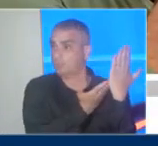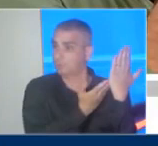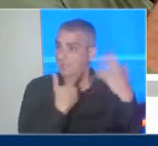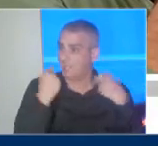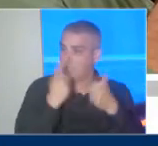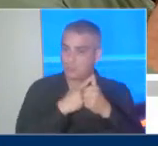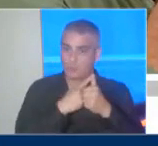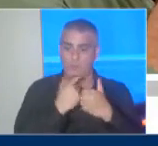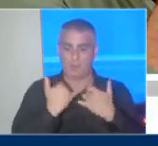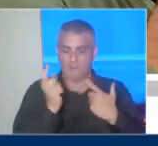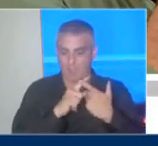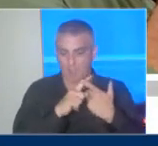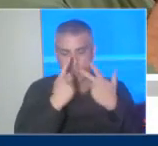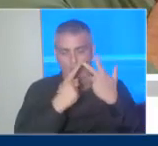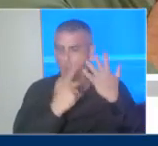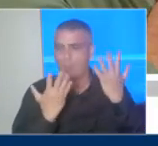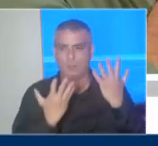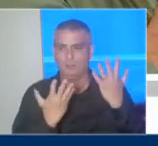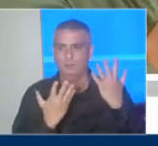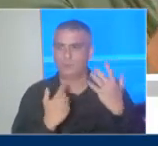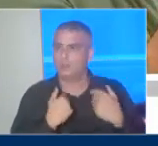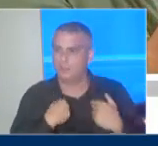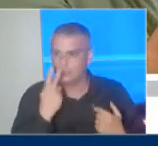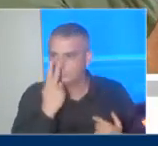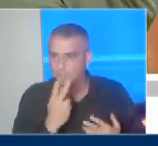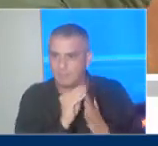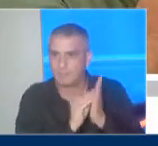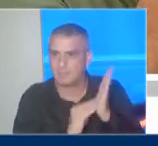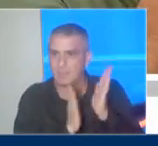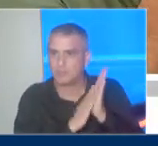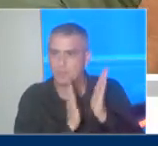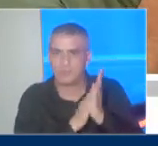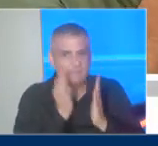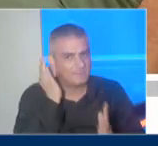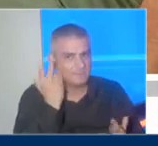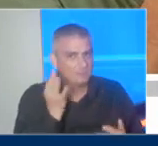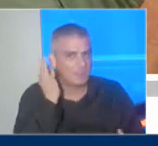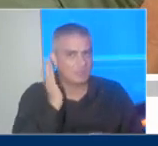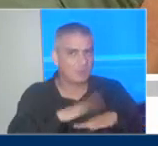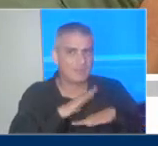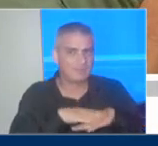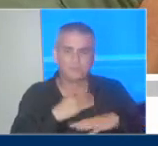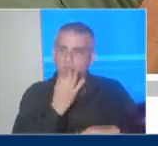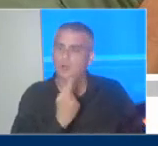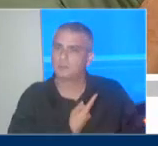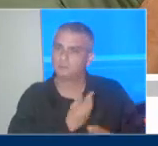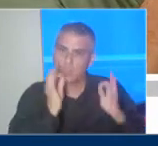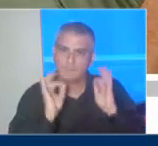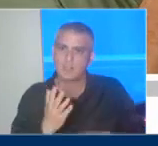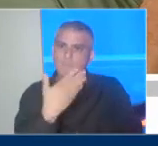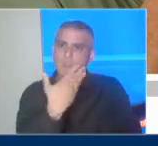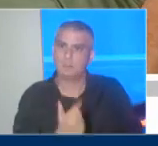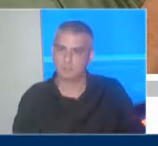בחינוך, ברווחה, איך אנחנו... אנחנו מסתכלים על הנתונים שלנו בנשים, ואנחנו צריכים לשאול את עצמנו באמת